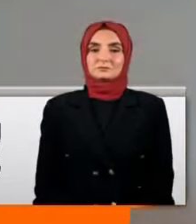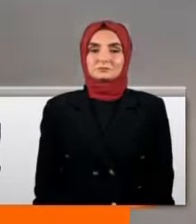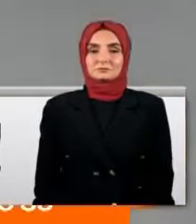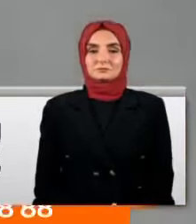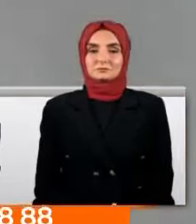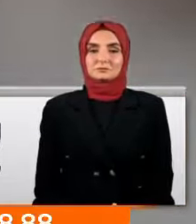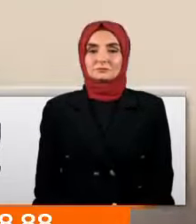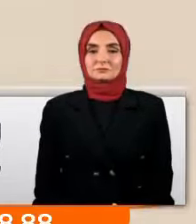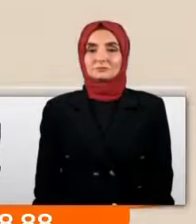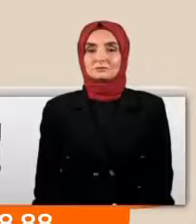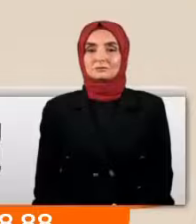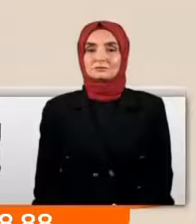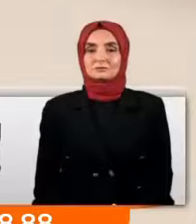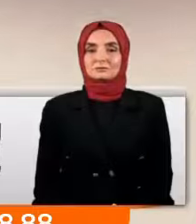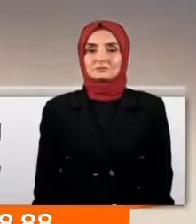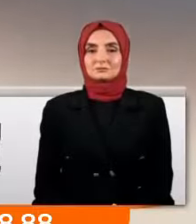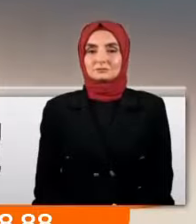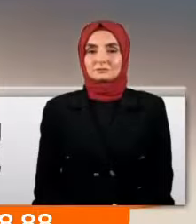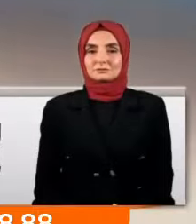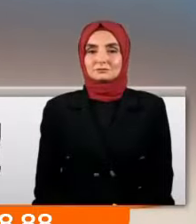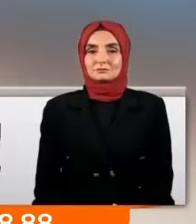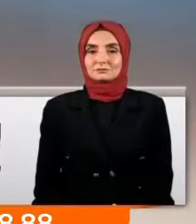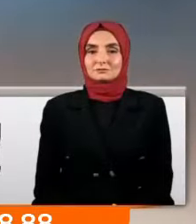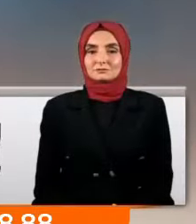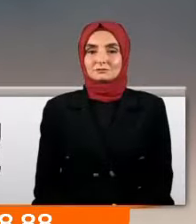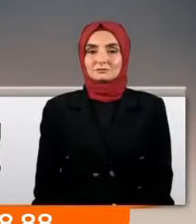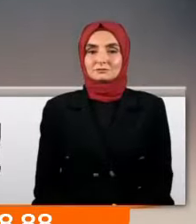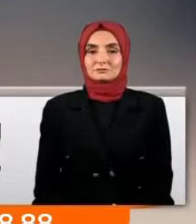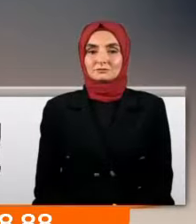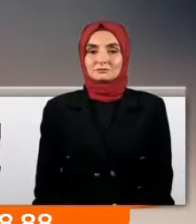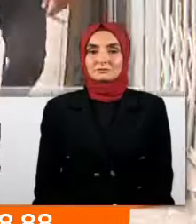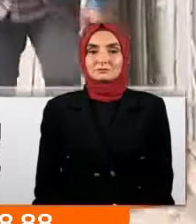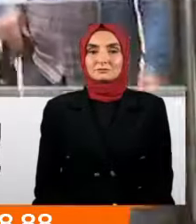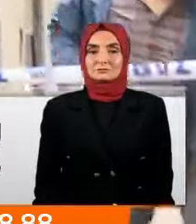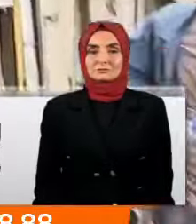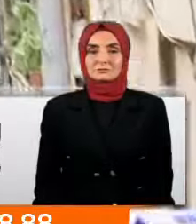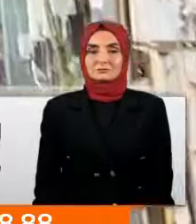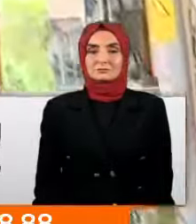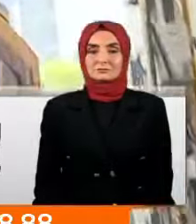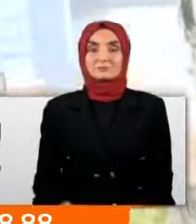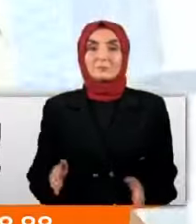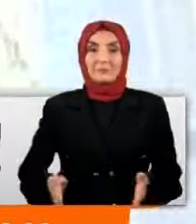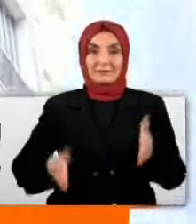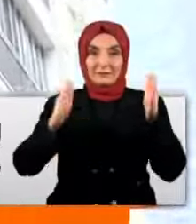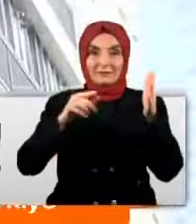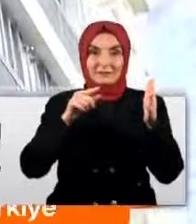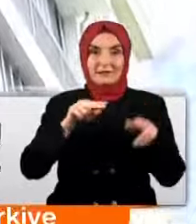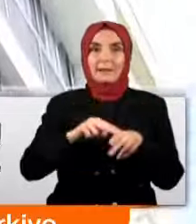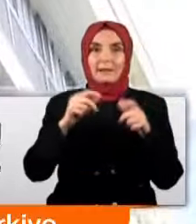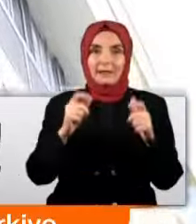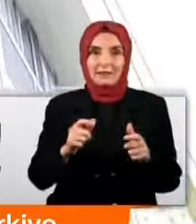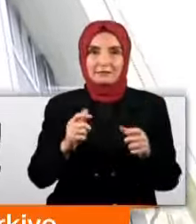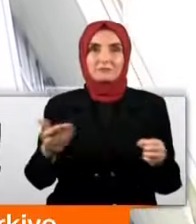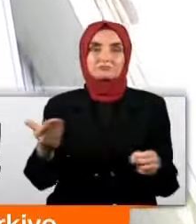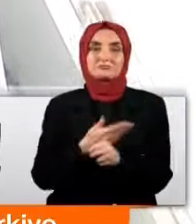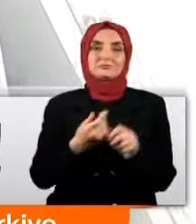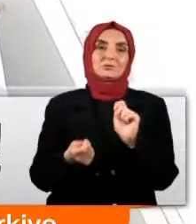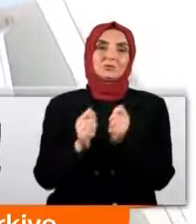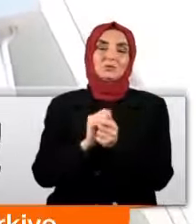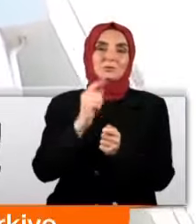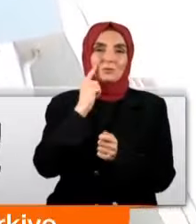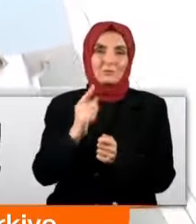Burası da bizim dairemiz. Bina kentsel dönüşüm kapsamında yenilenecekti